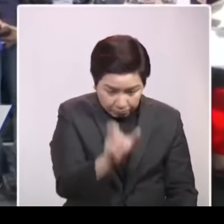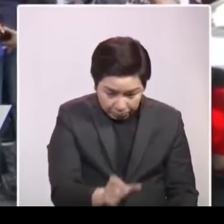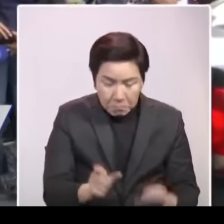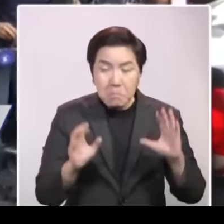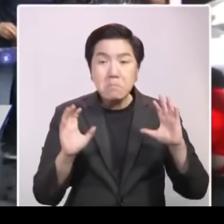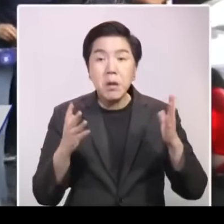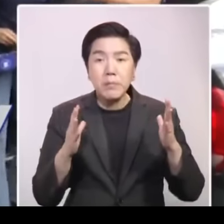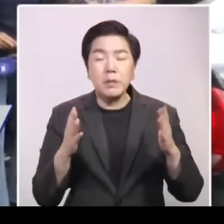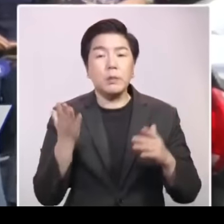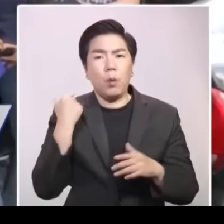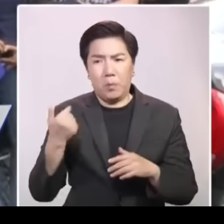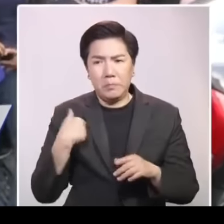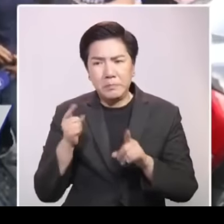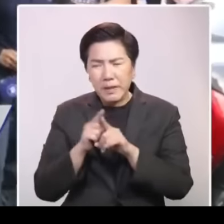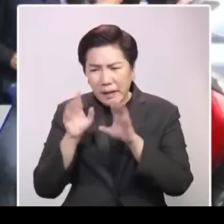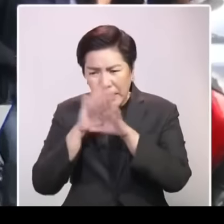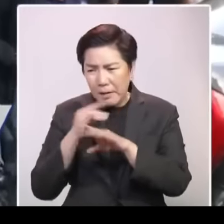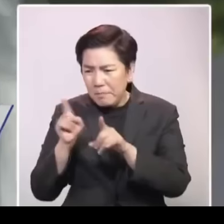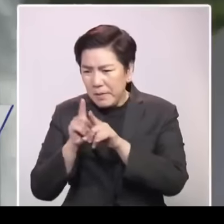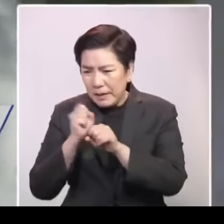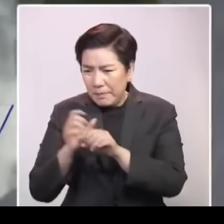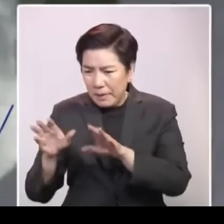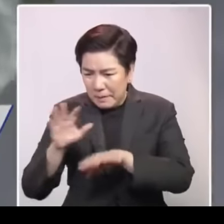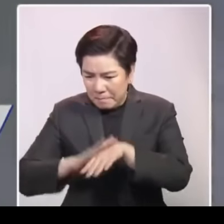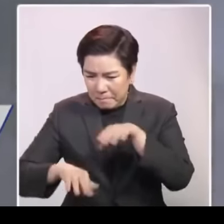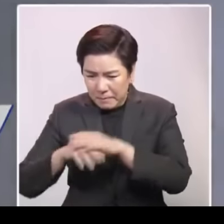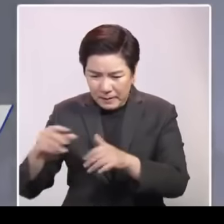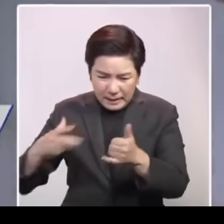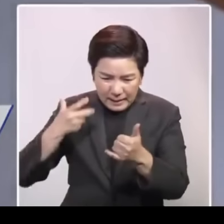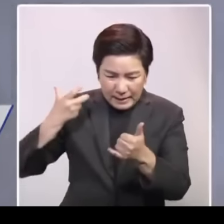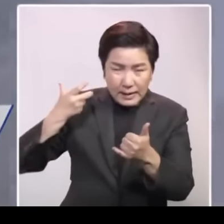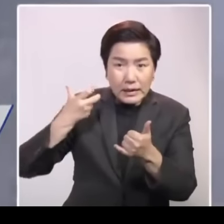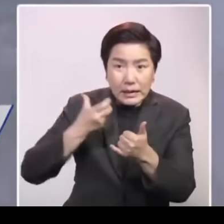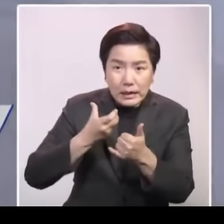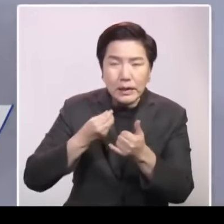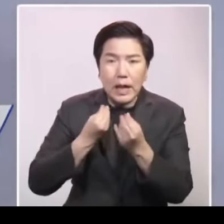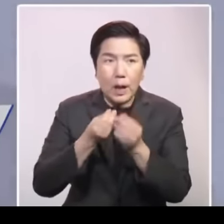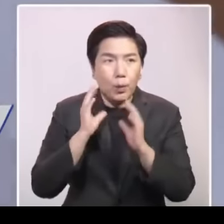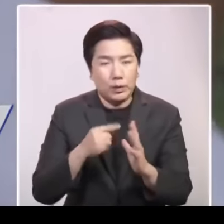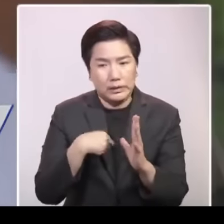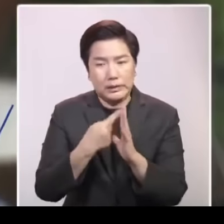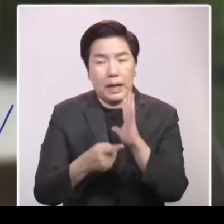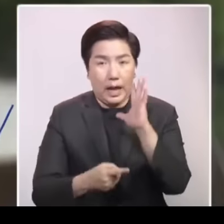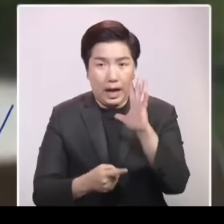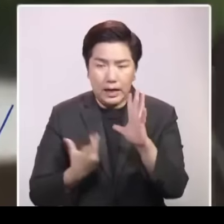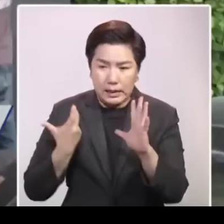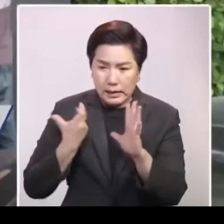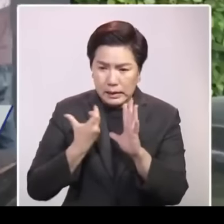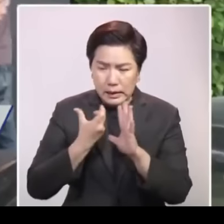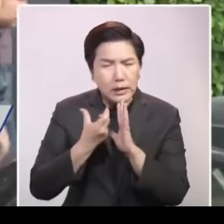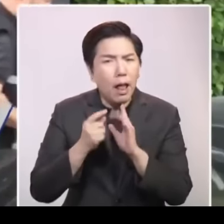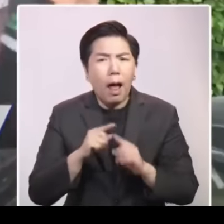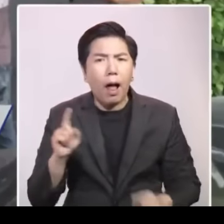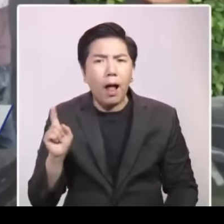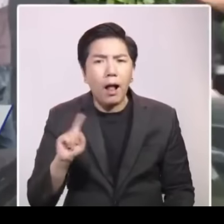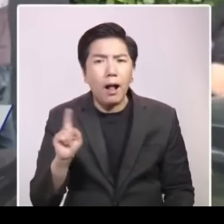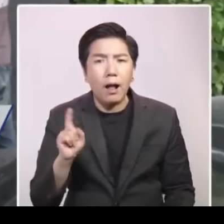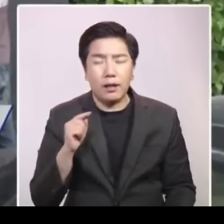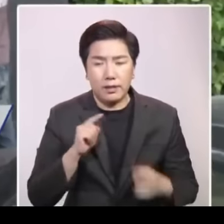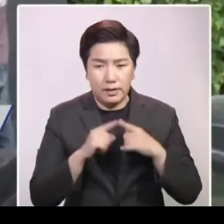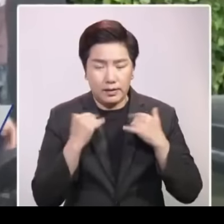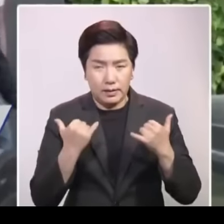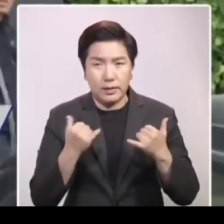ก็คือมีการฉีดอะไรบางอย่างก็คือทำหัตถการให้กับคนไข้อย่างน้อย5คนยังไม่รู้เลยว่าฉีดอะไรเข้าไปนะ